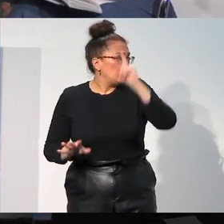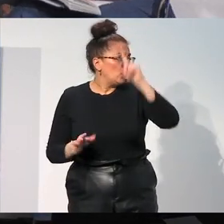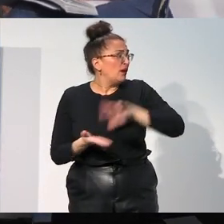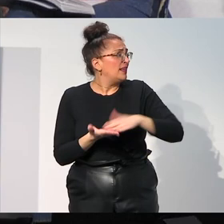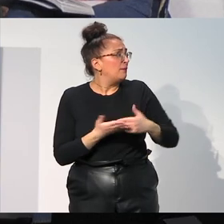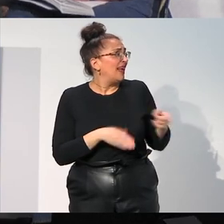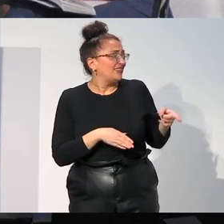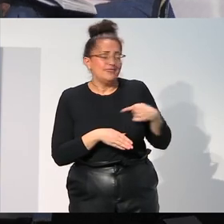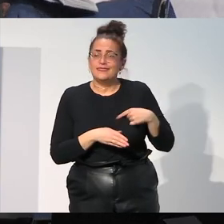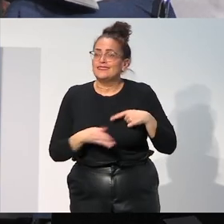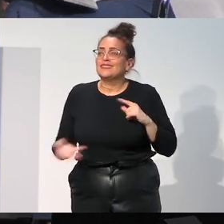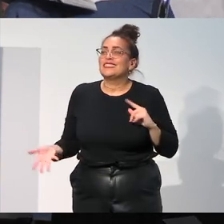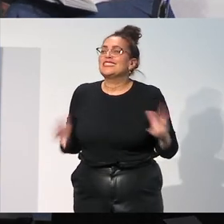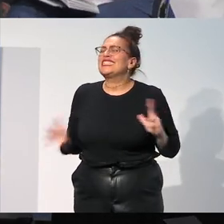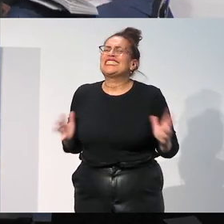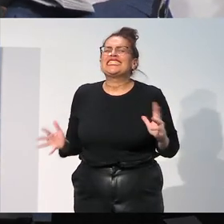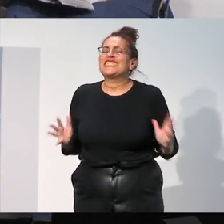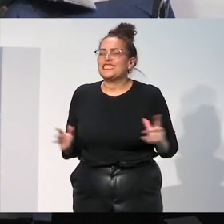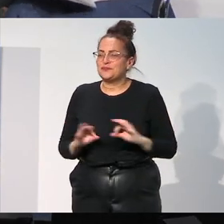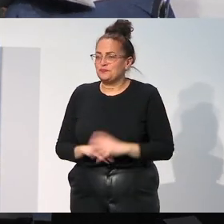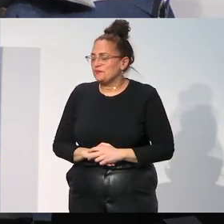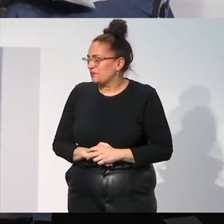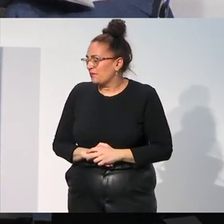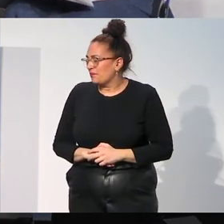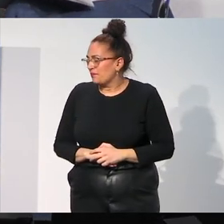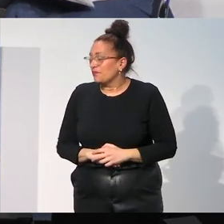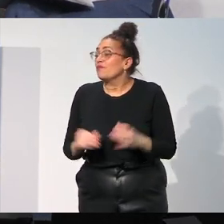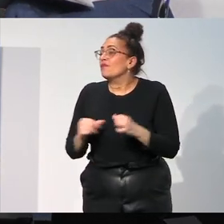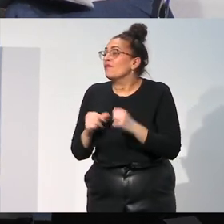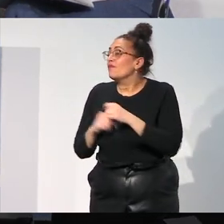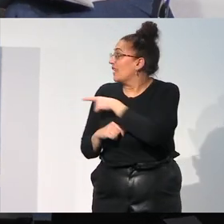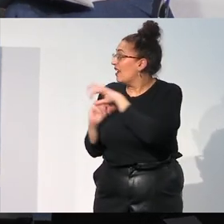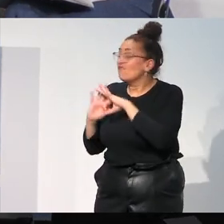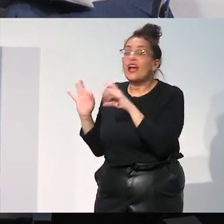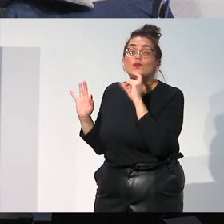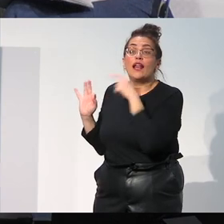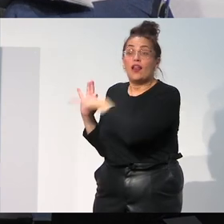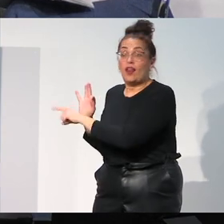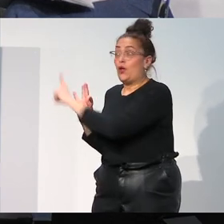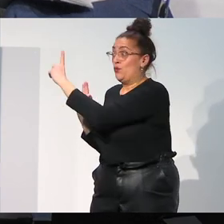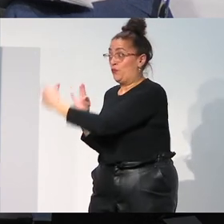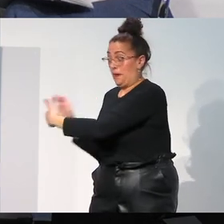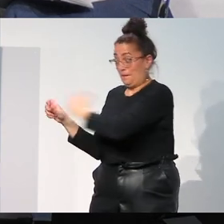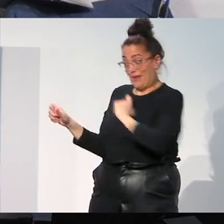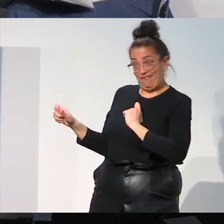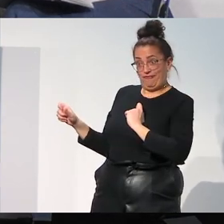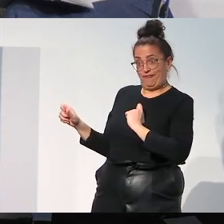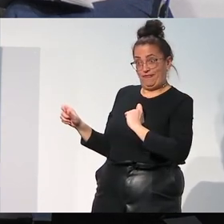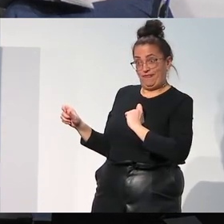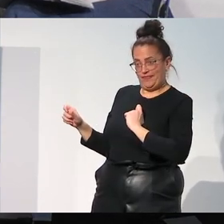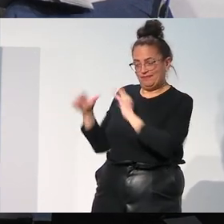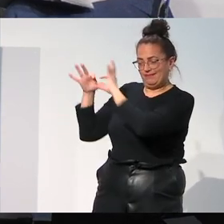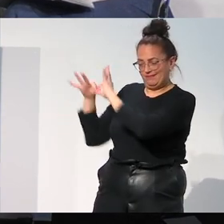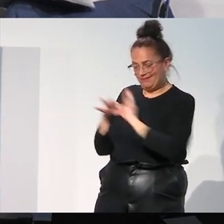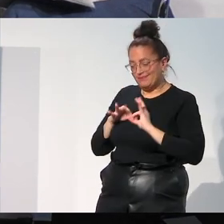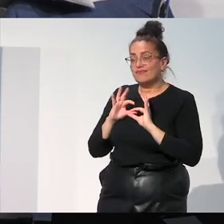à l'interprétation en langue des signes de traduire. Mais je vais continuer cette phrase que vous avez citée parce que c'est ce qui vient après qui est intéressant